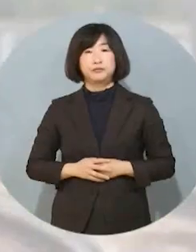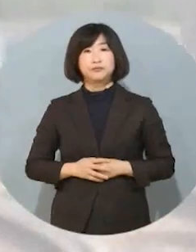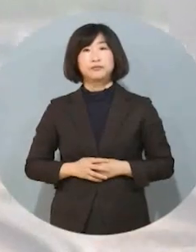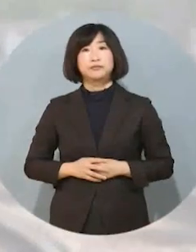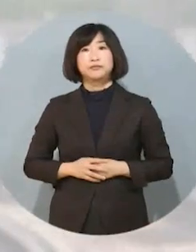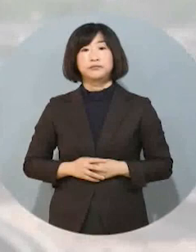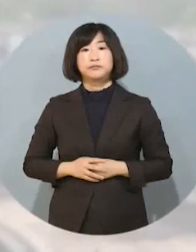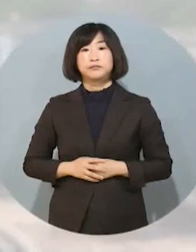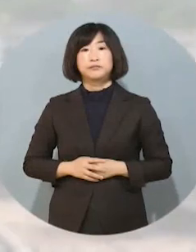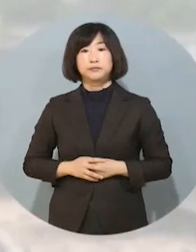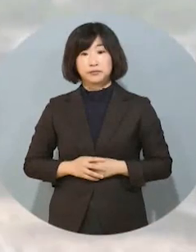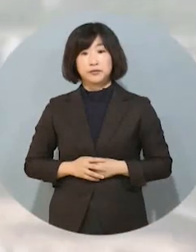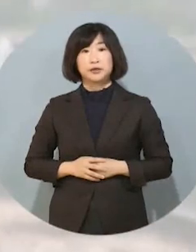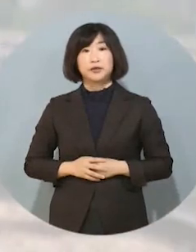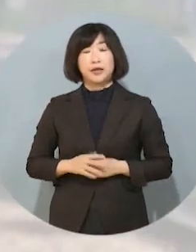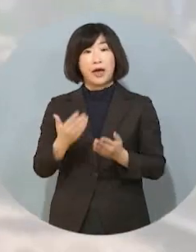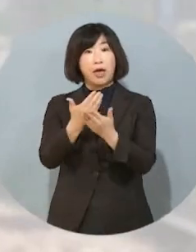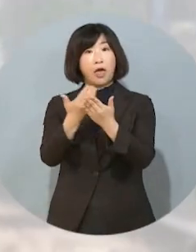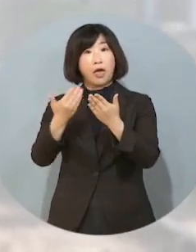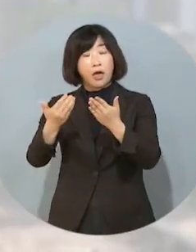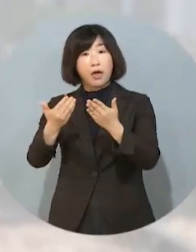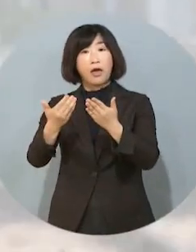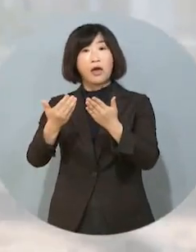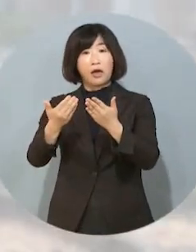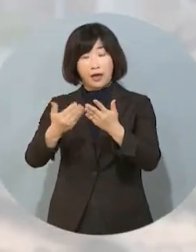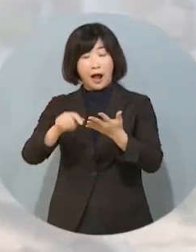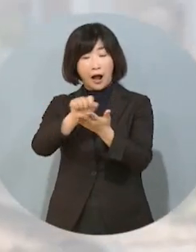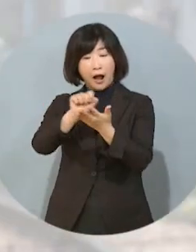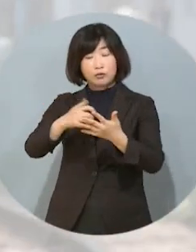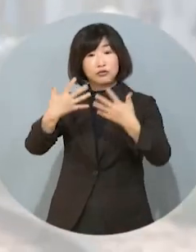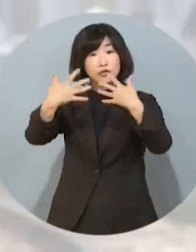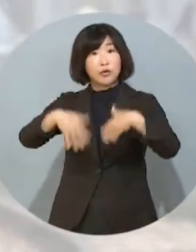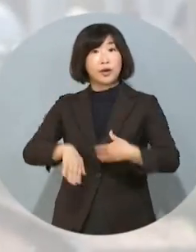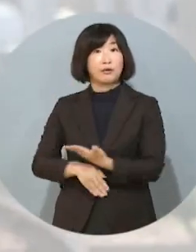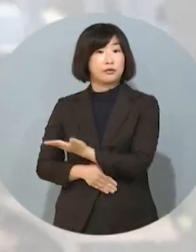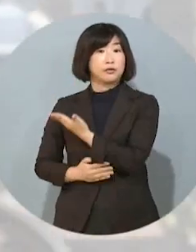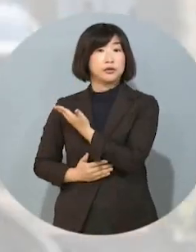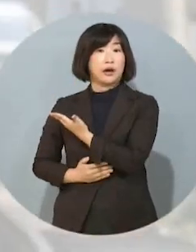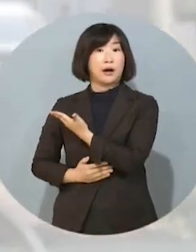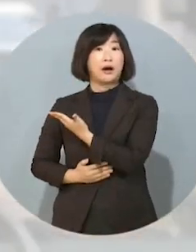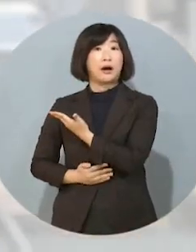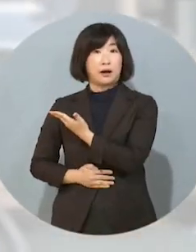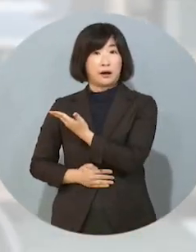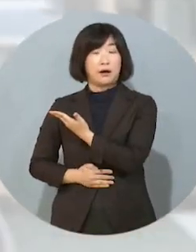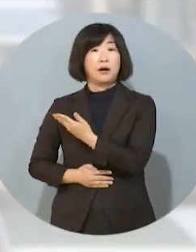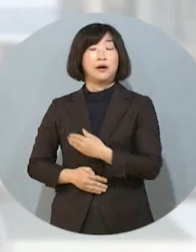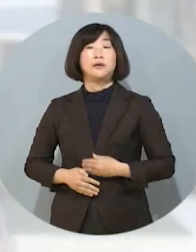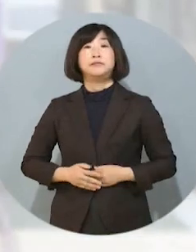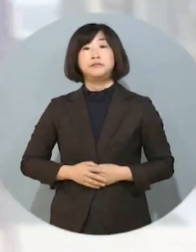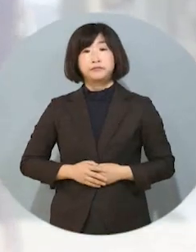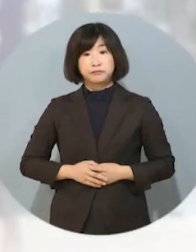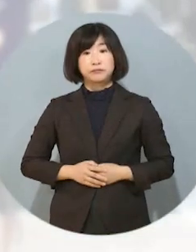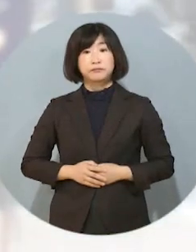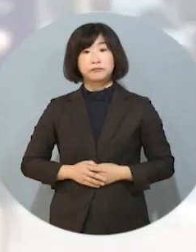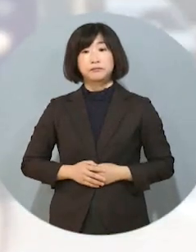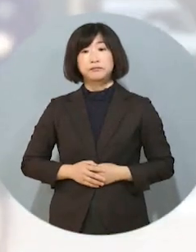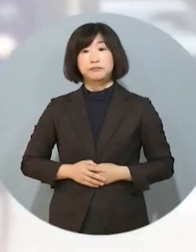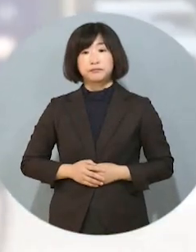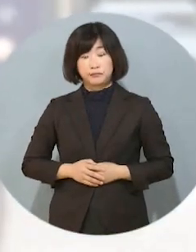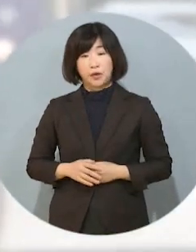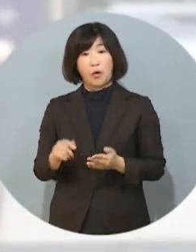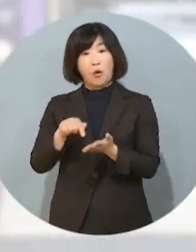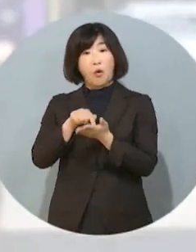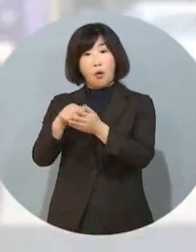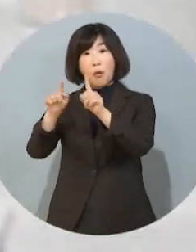です作品は八切り以上四つ切り以下の画用紙に書いてください応募用紙を